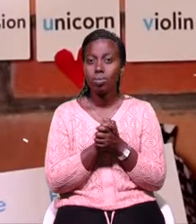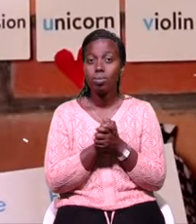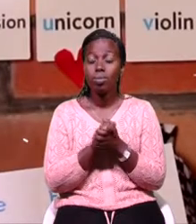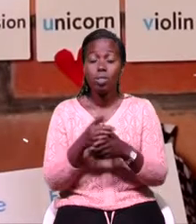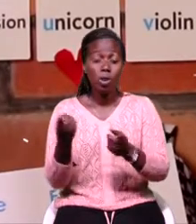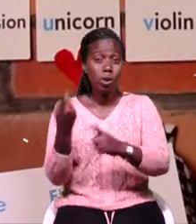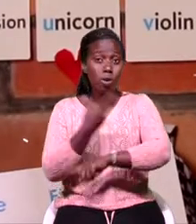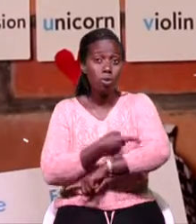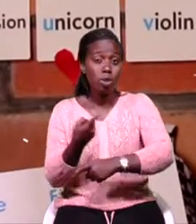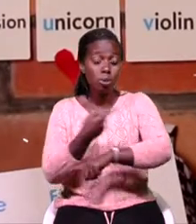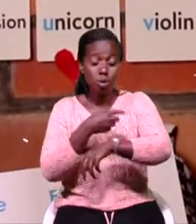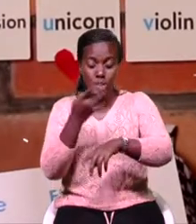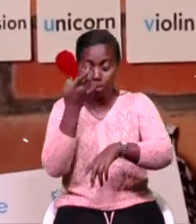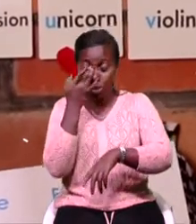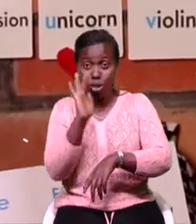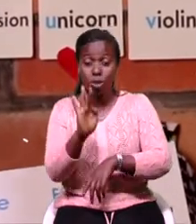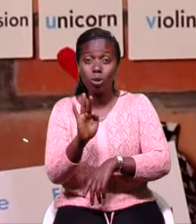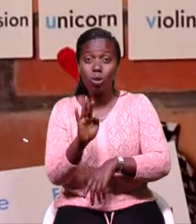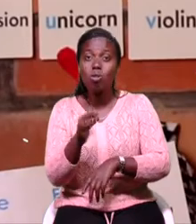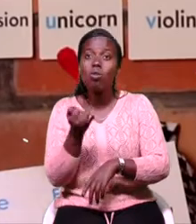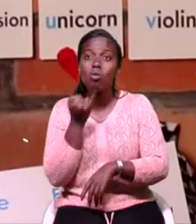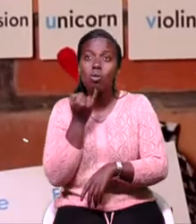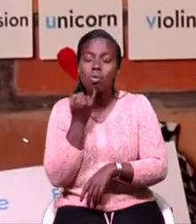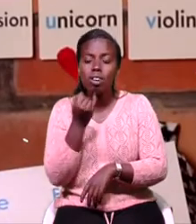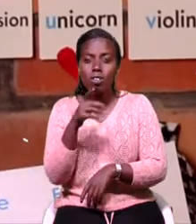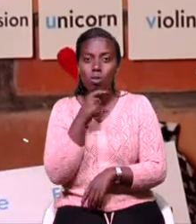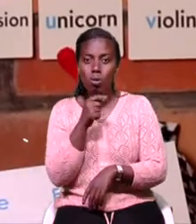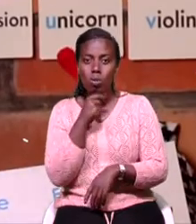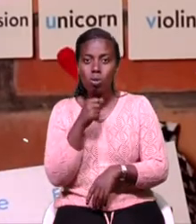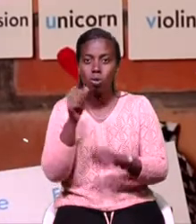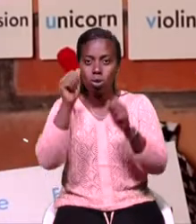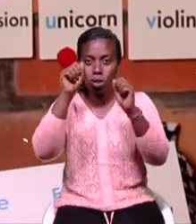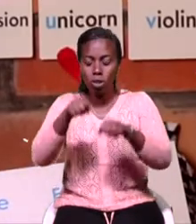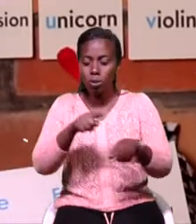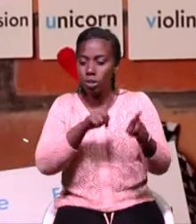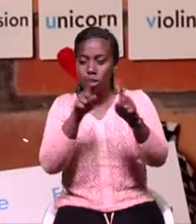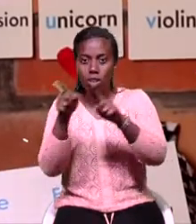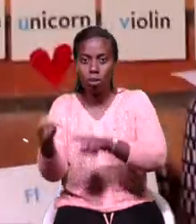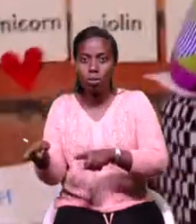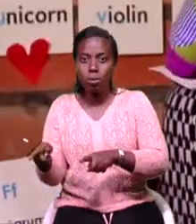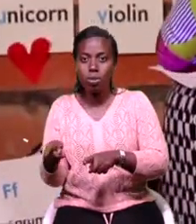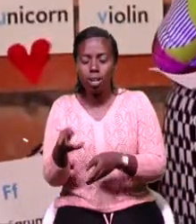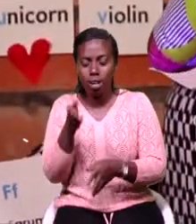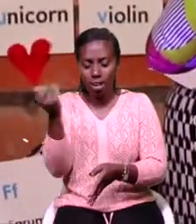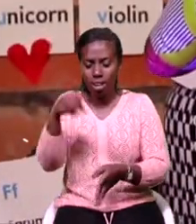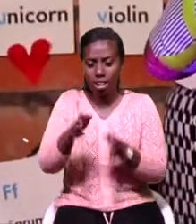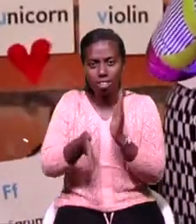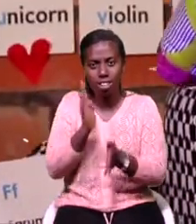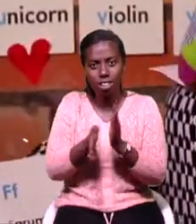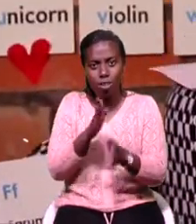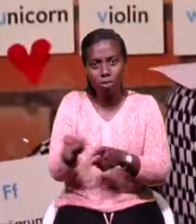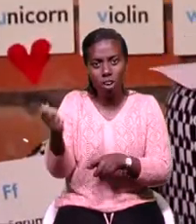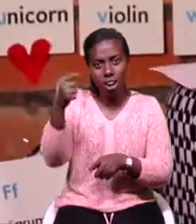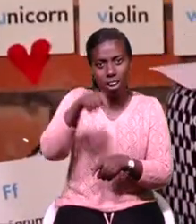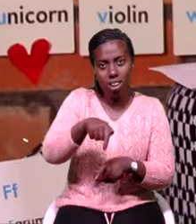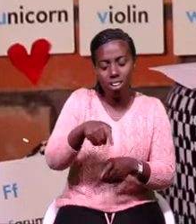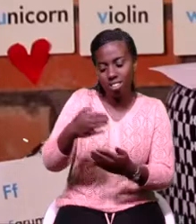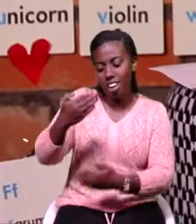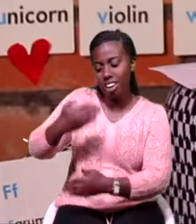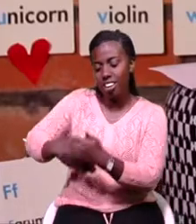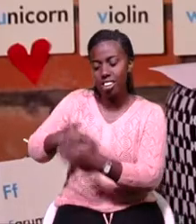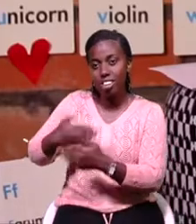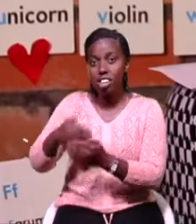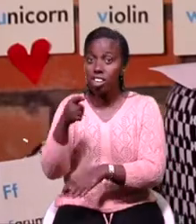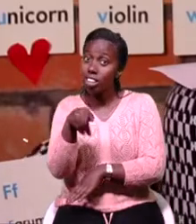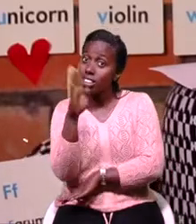Buri munsi, buri gitondo, uwo mwana w'umuhungu yashoboraga kuza akaza yiruka, akaza akegera